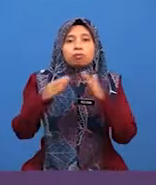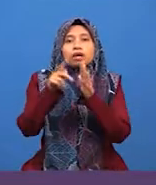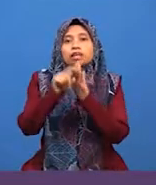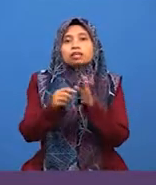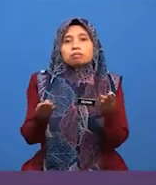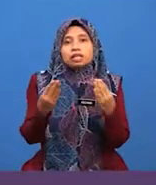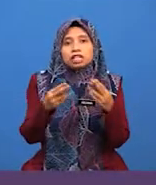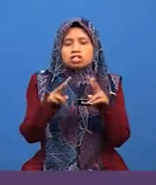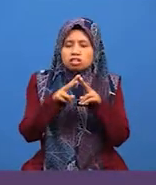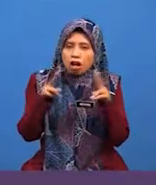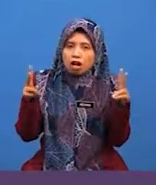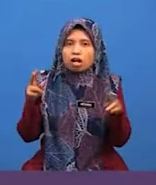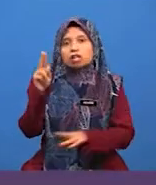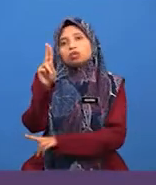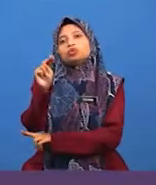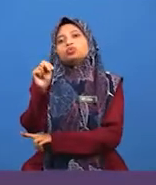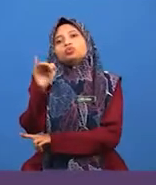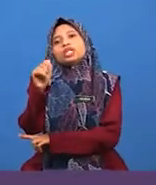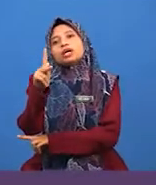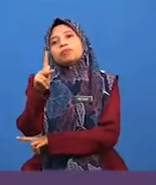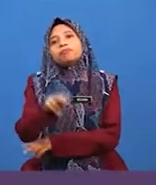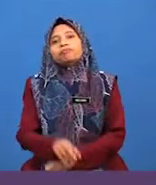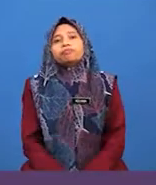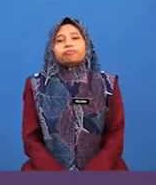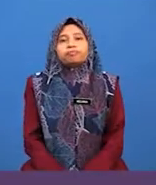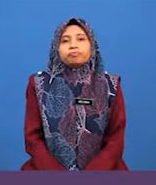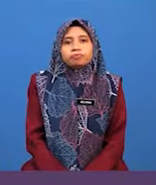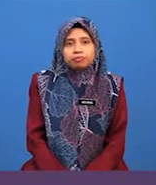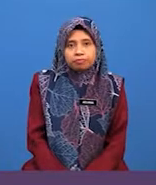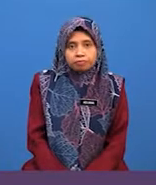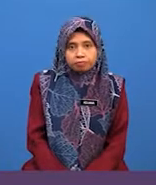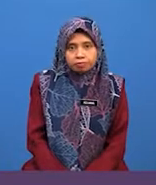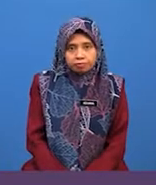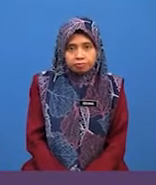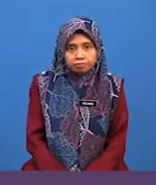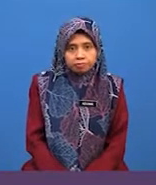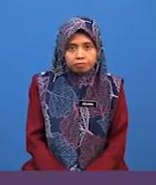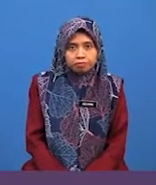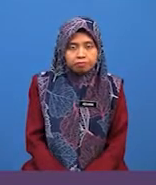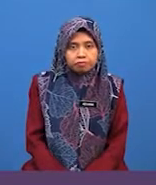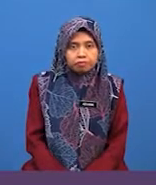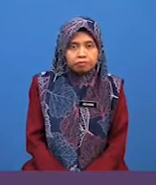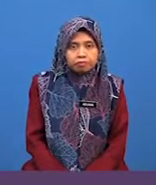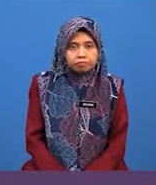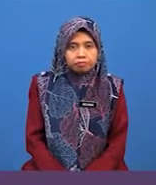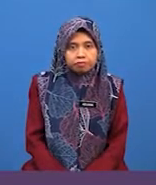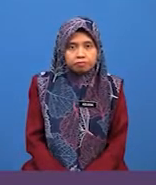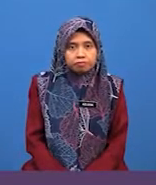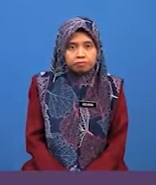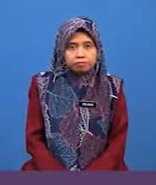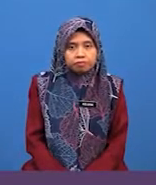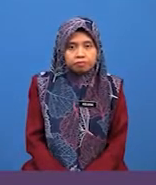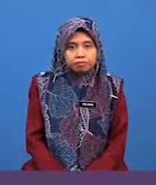Rumah terbalik sangat unik. Adakah murid-murid berjaya songsangkan